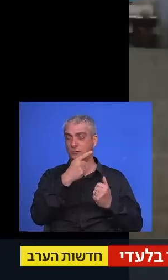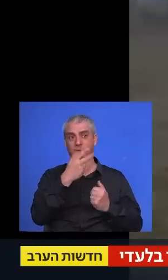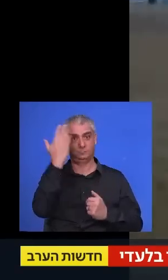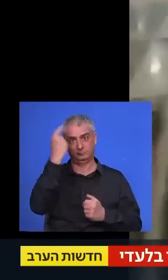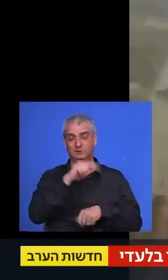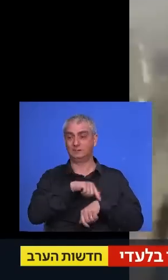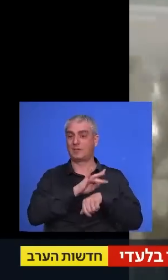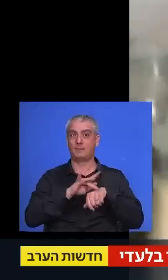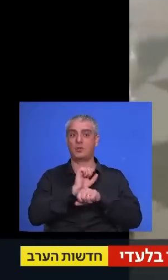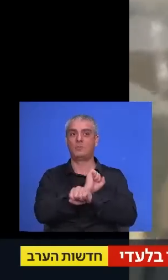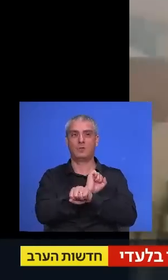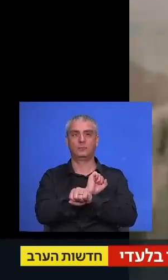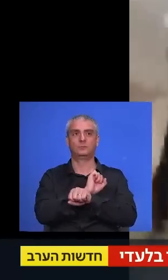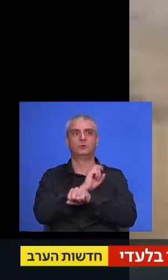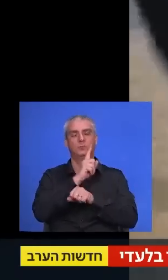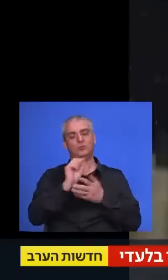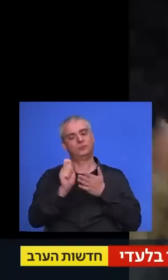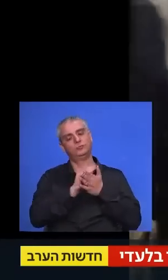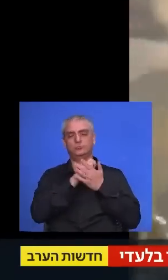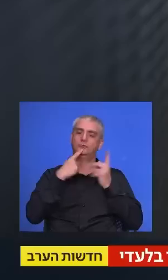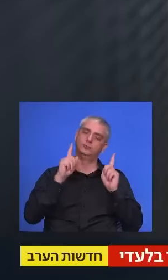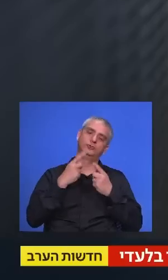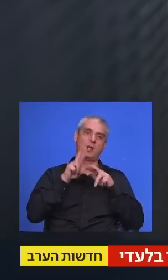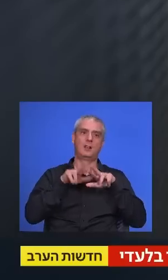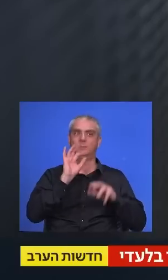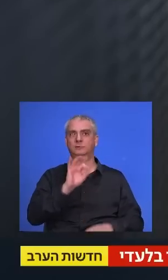הפנוי במעצר הוא חורז וגם שר על מצבו.